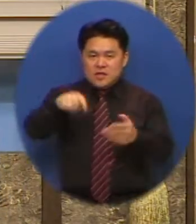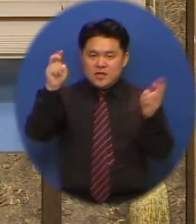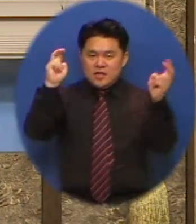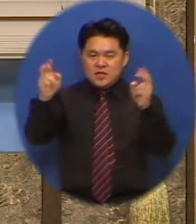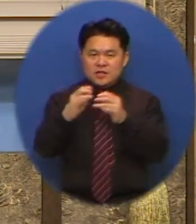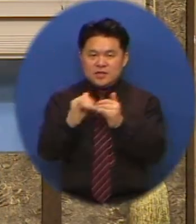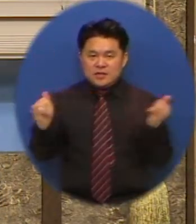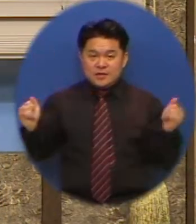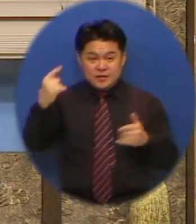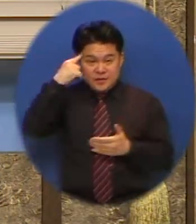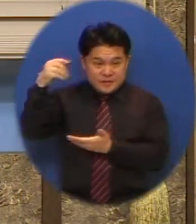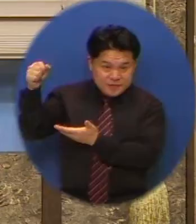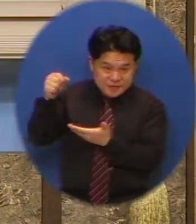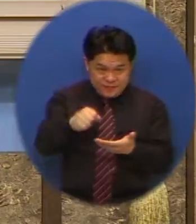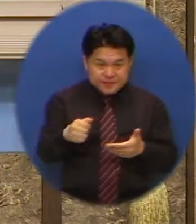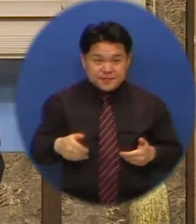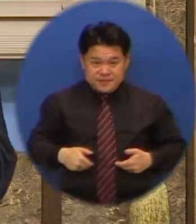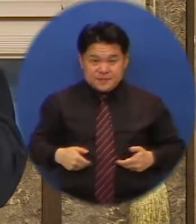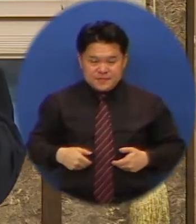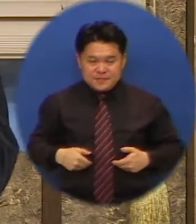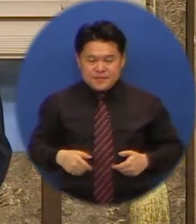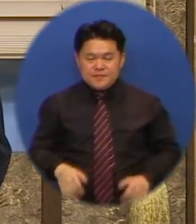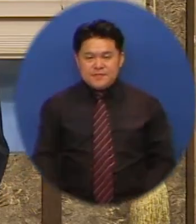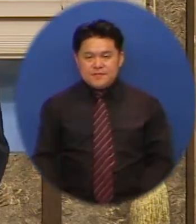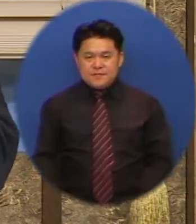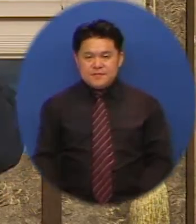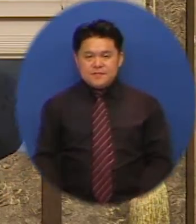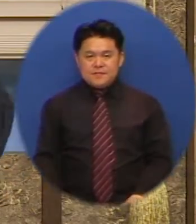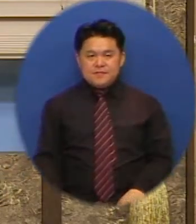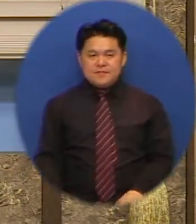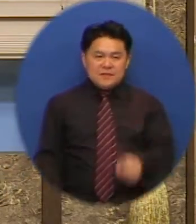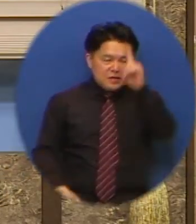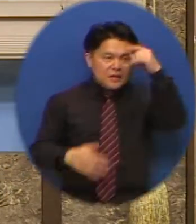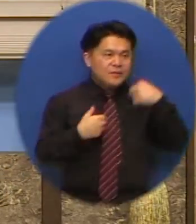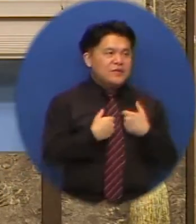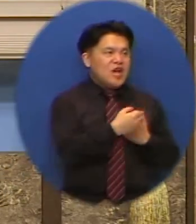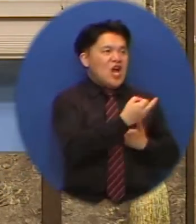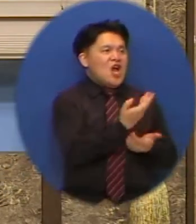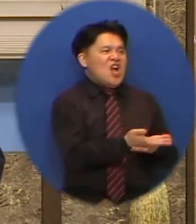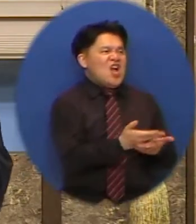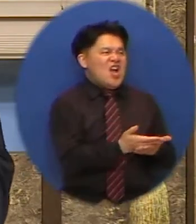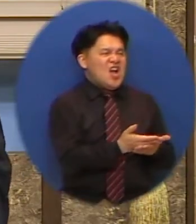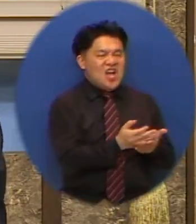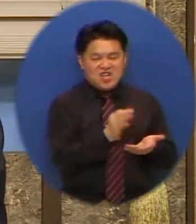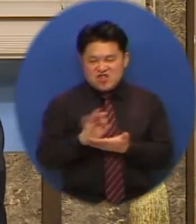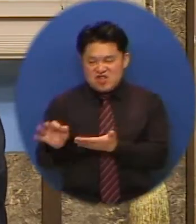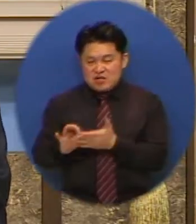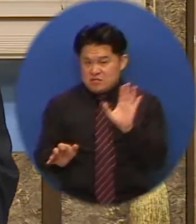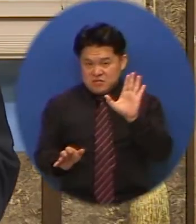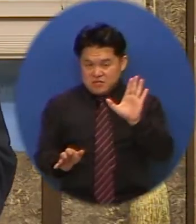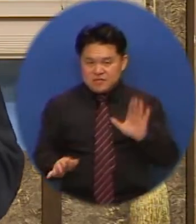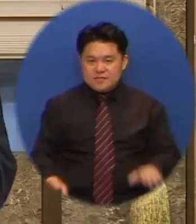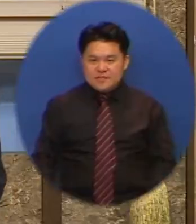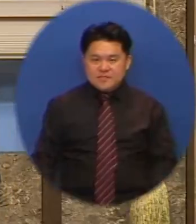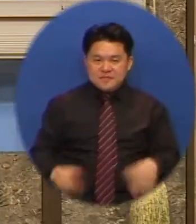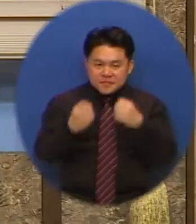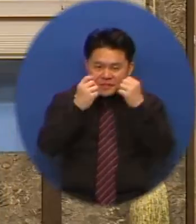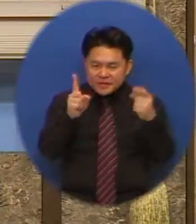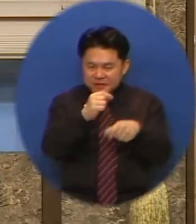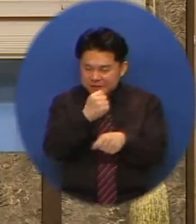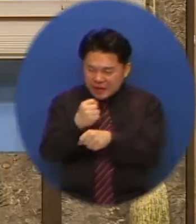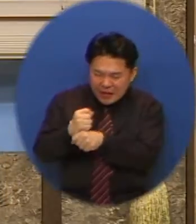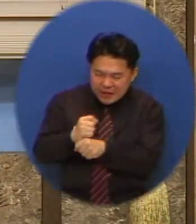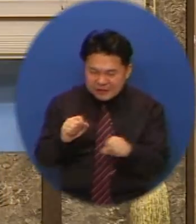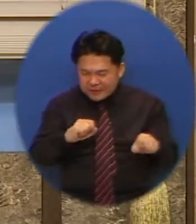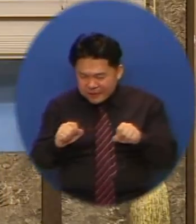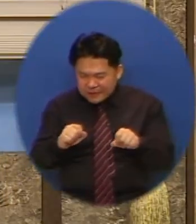정신, 앙트로프러너십 네. 이렇게 정부만 의존해서 보조금만 타서 그냥 쓰는 게 아니고 뭔가 새로운 걸